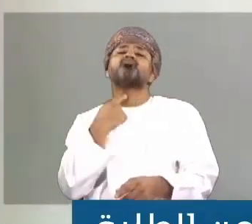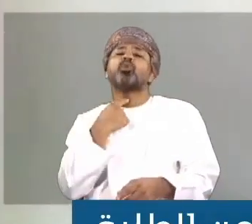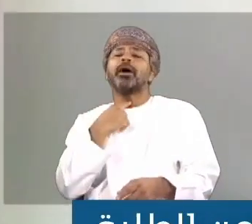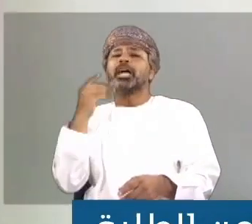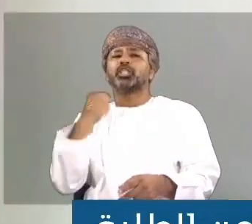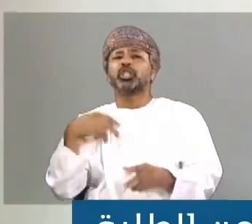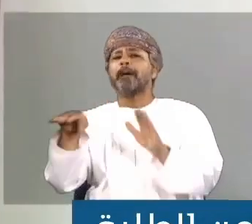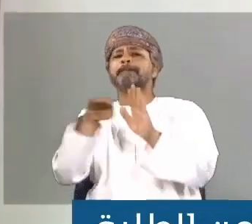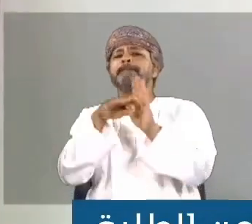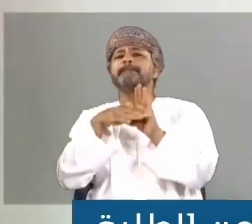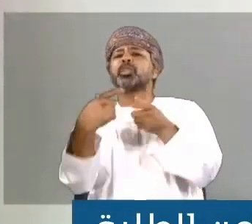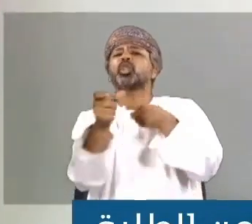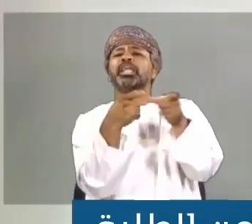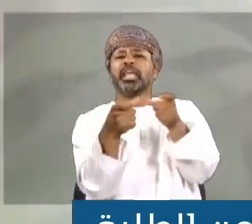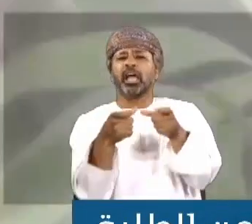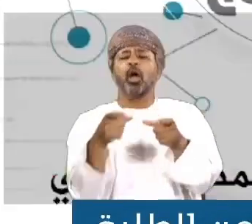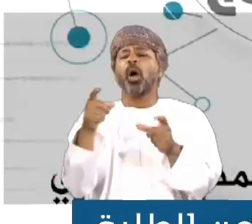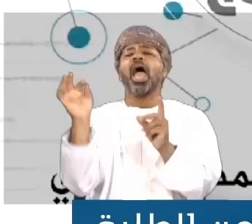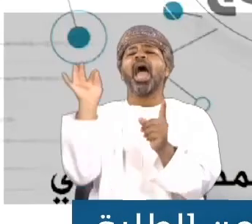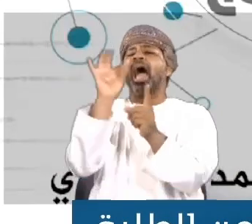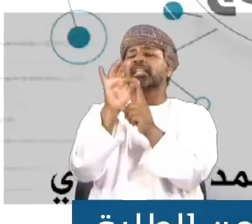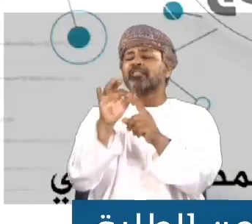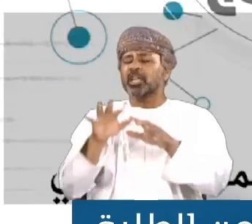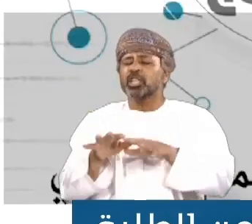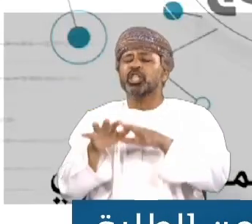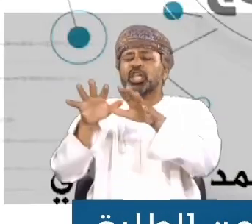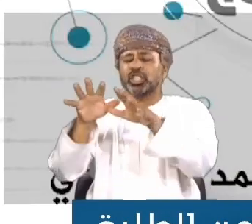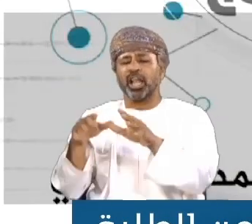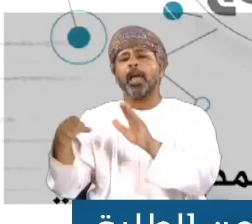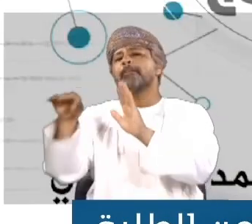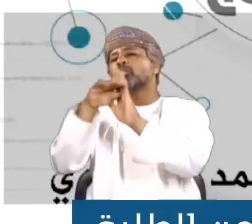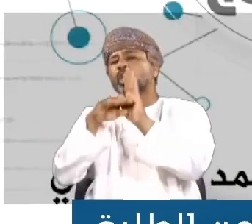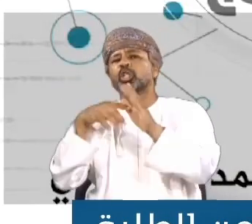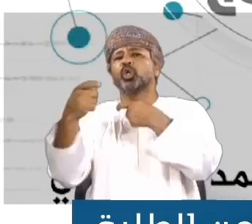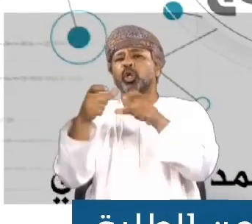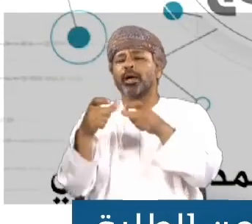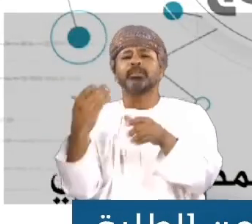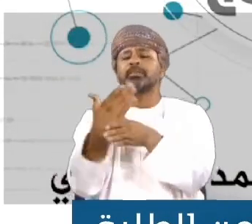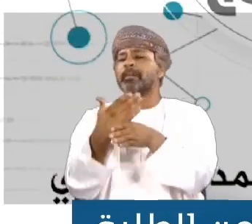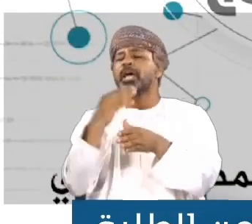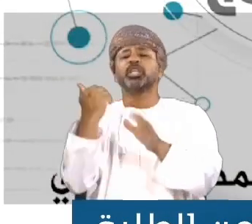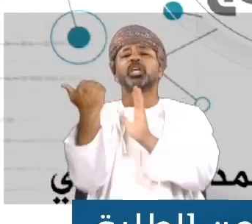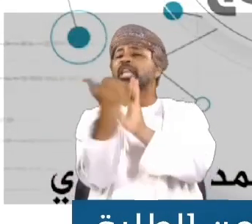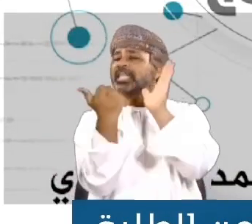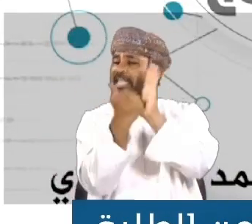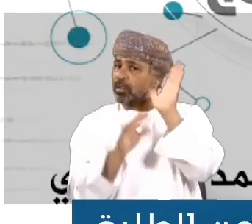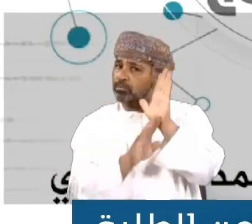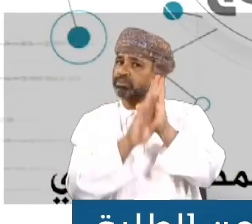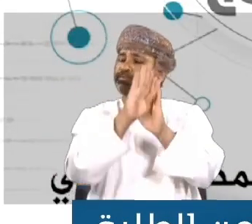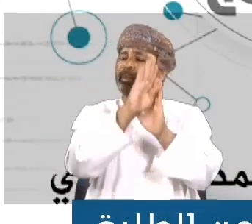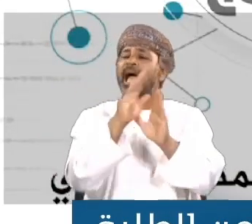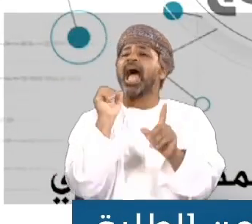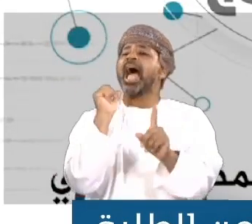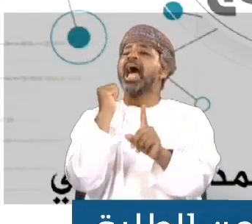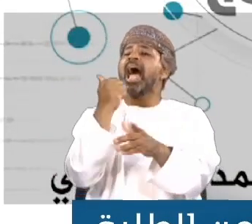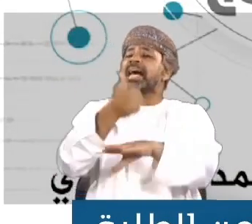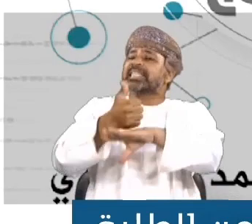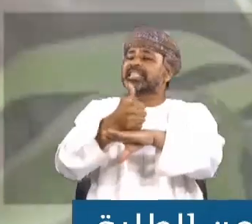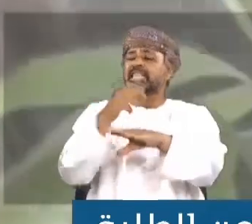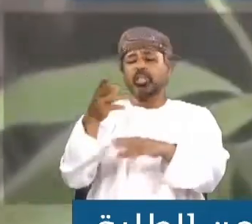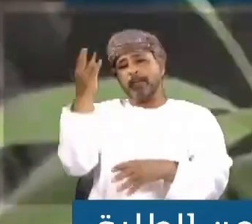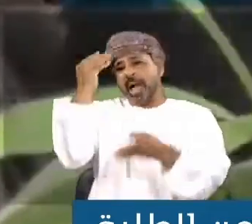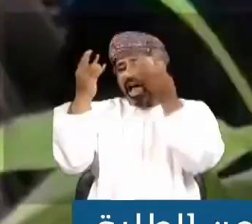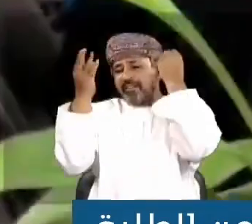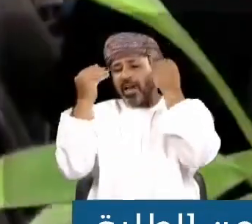مجال البرمجة. ويهدف البرنامج إلى نشر ثقافة البرمجة ودورها في صناعة الاقتصاد المبني على المعرفة،